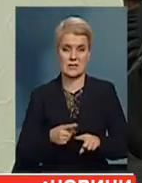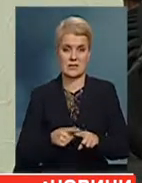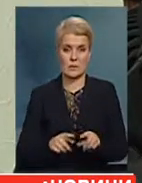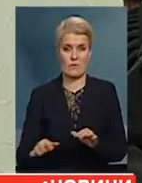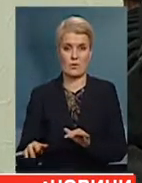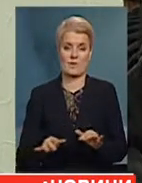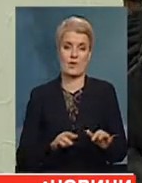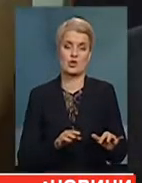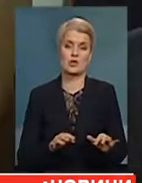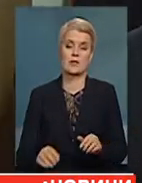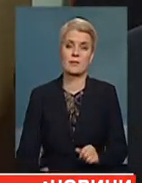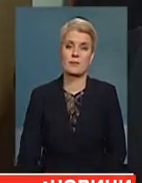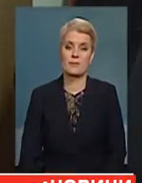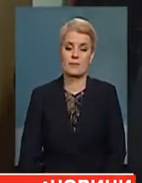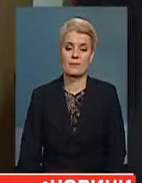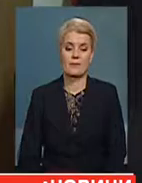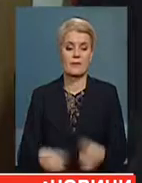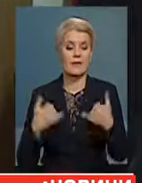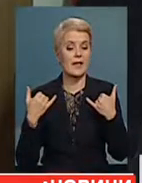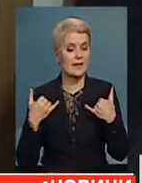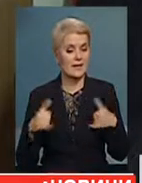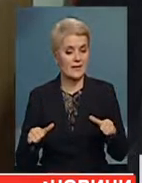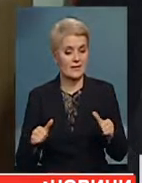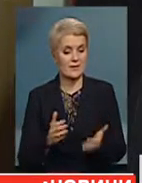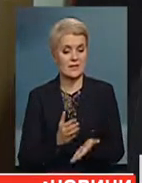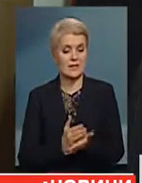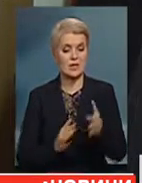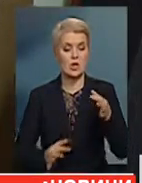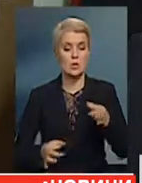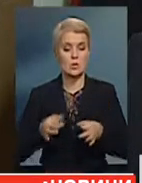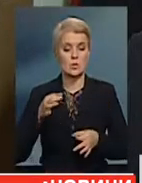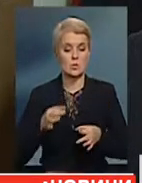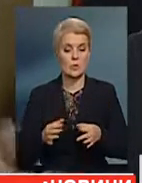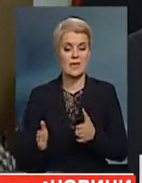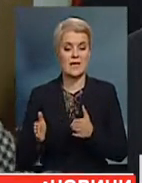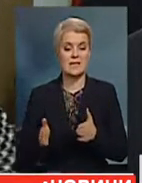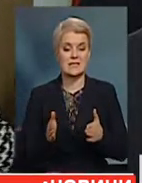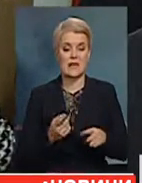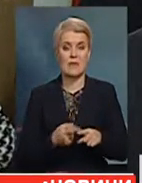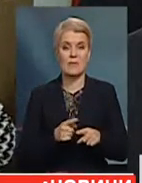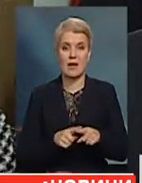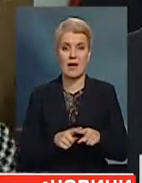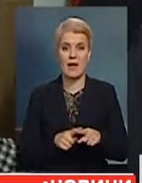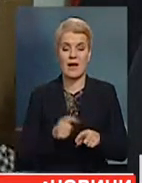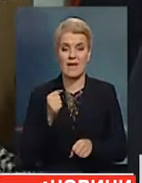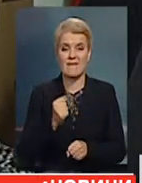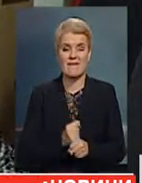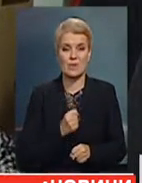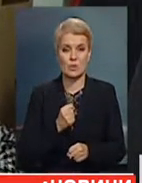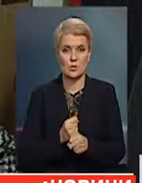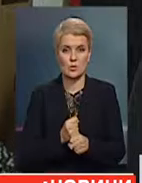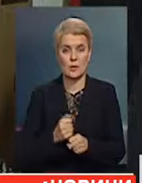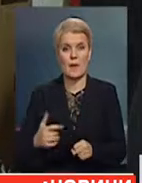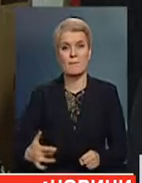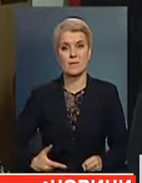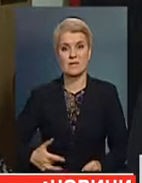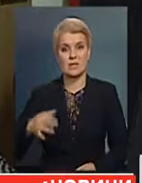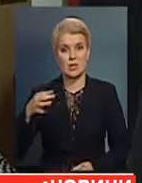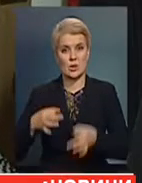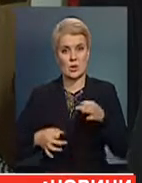провадження. Дивним складається судова система, яка як синхрон відпрацьована, Печерський суд на